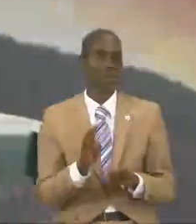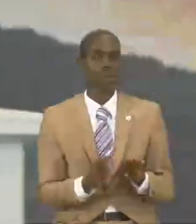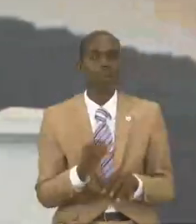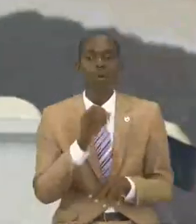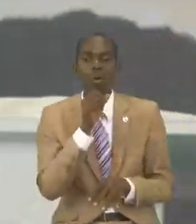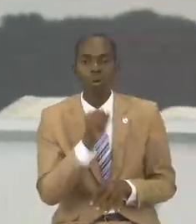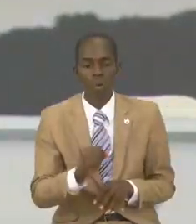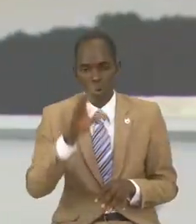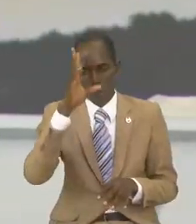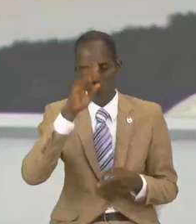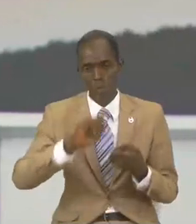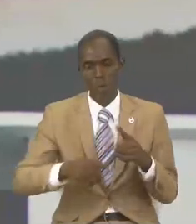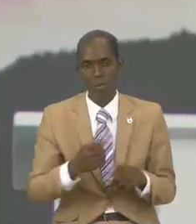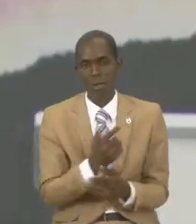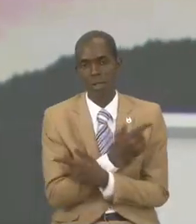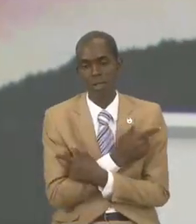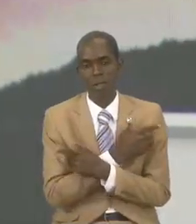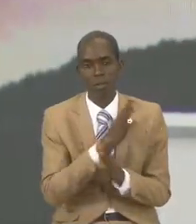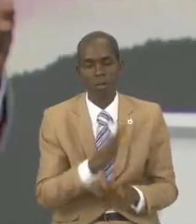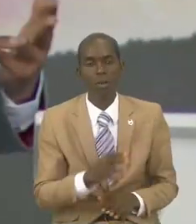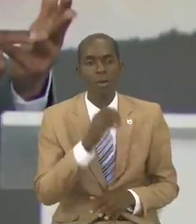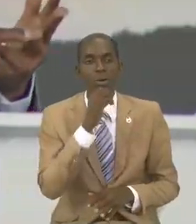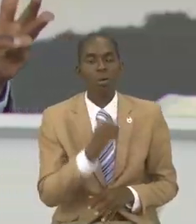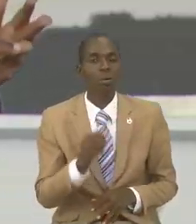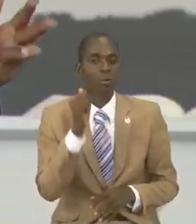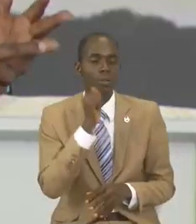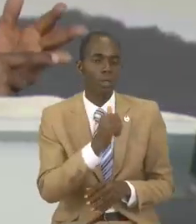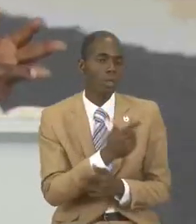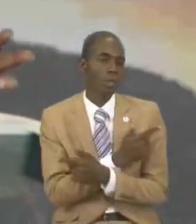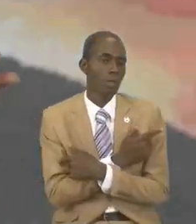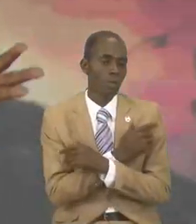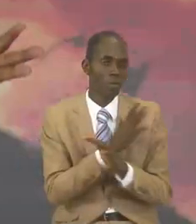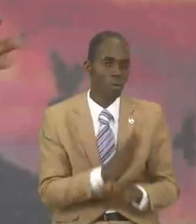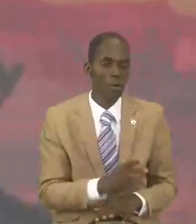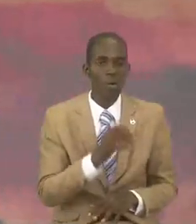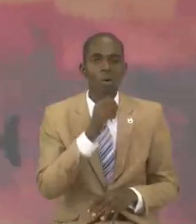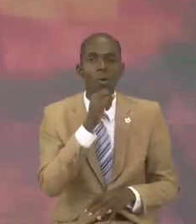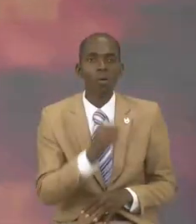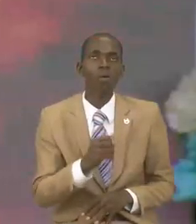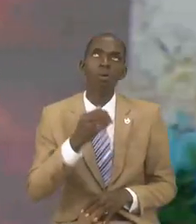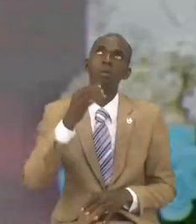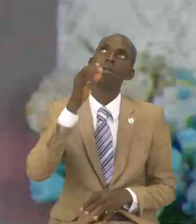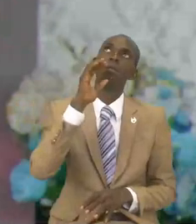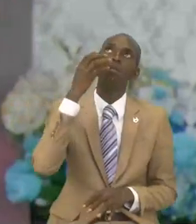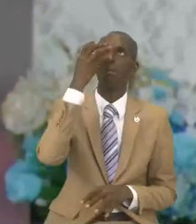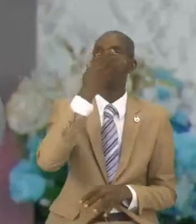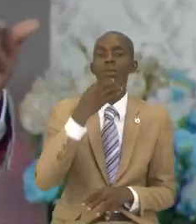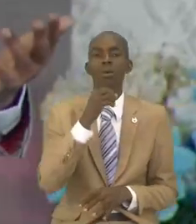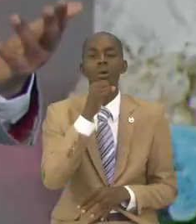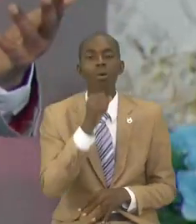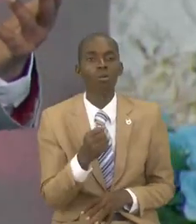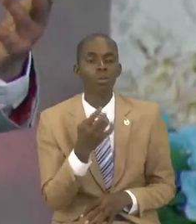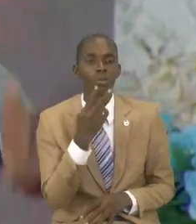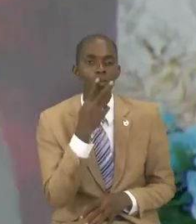les anciens copains, copines, les anciennes copines, les anciennes ivrogneries, l'ancienne